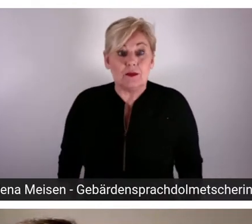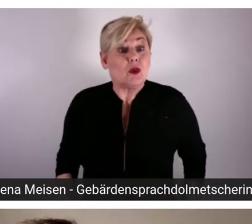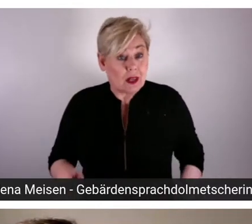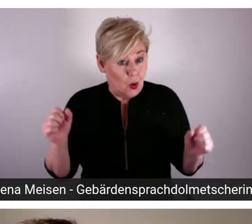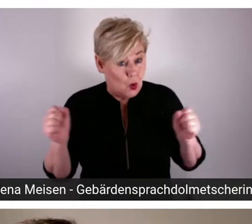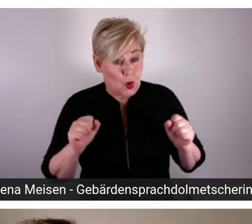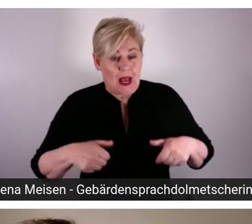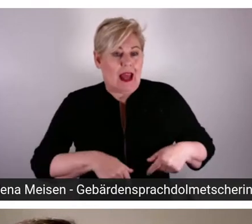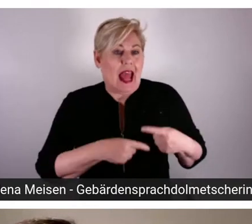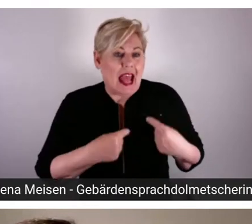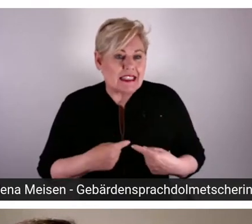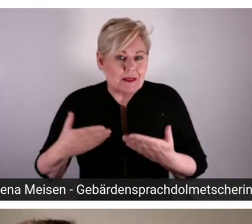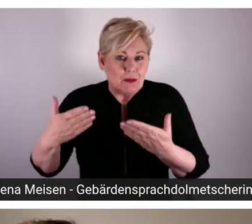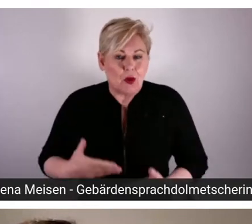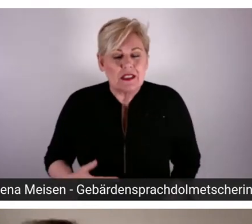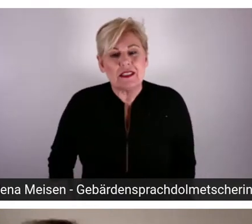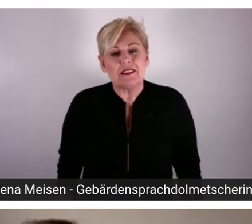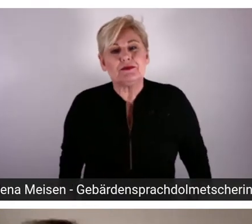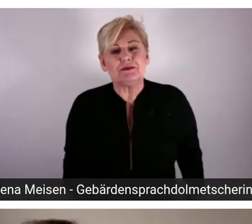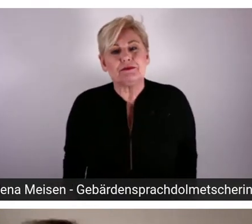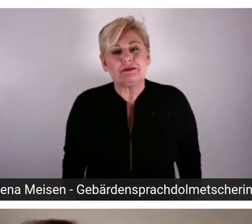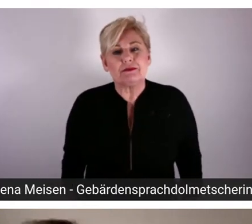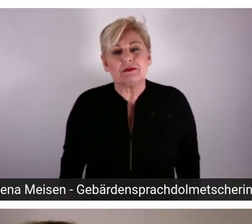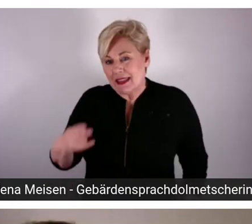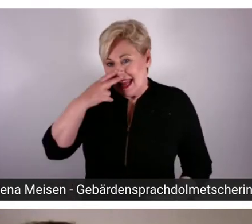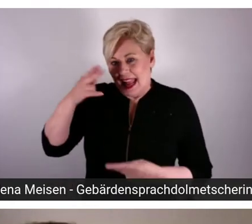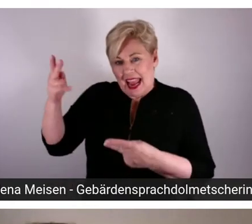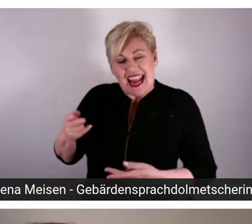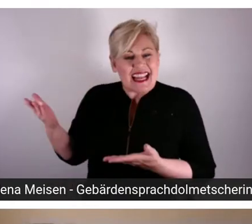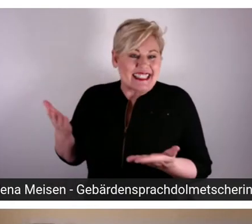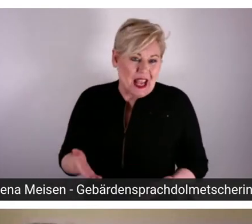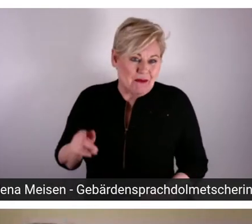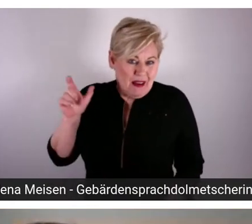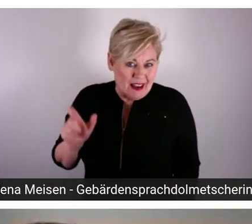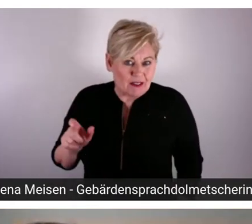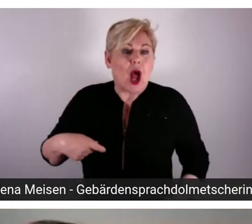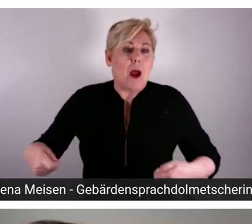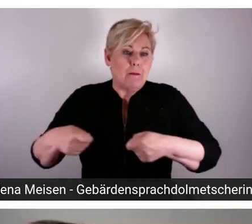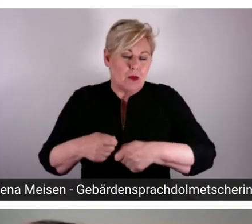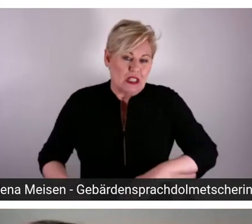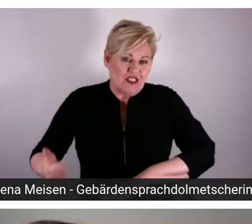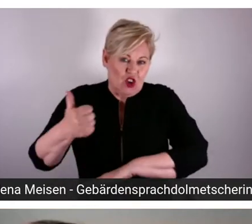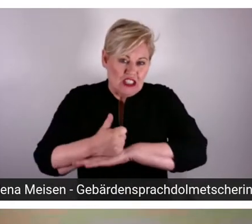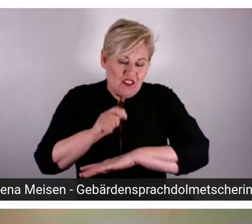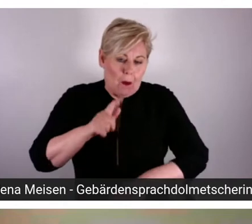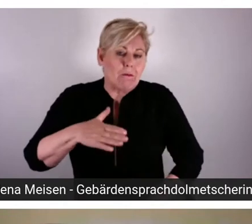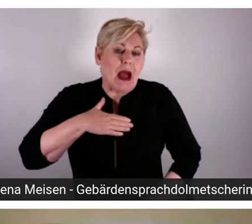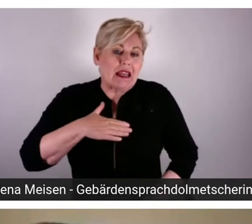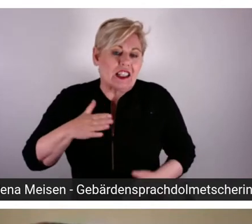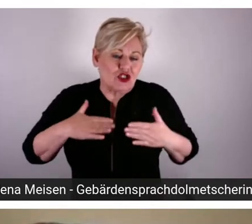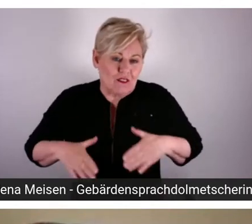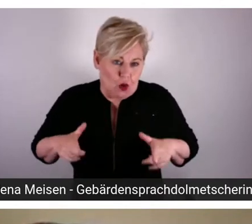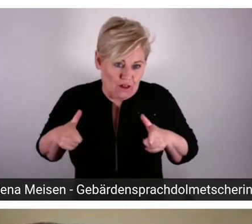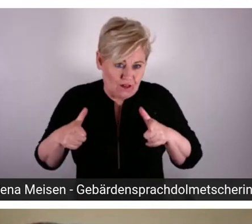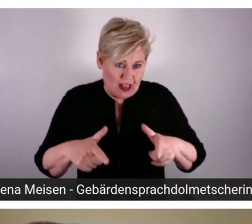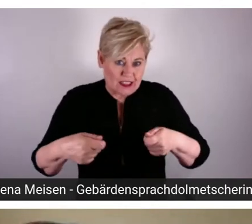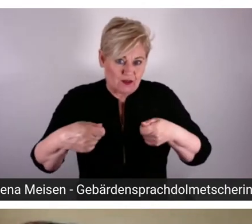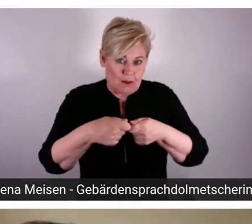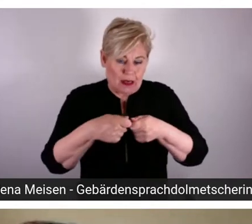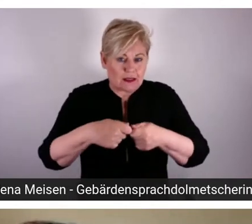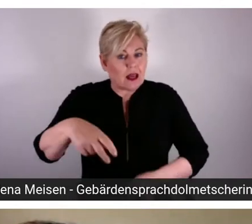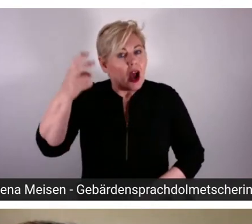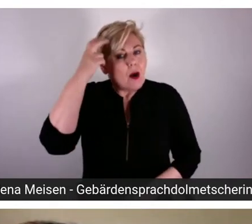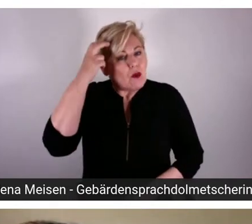herzlich begrüße ich weiter in der Runde den Gastgeber sozusagen, den Bundesvorsitzenden des Paritätischen Wohlfahrtsverbandes,